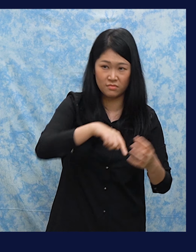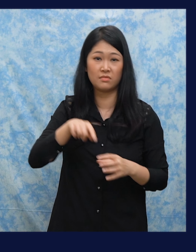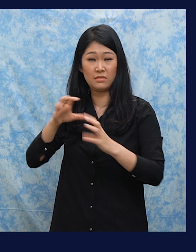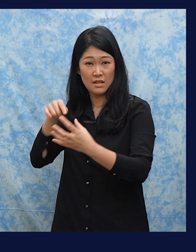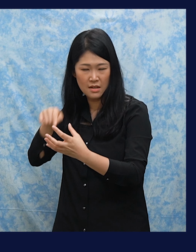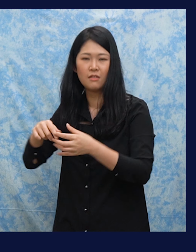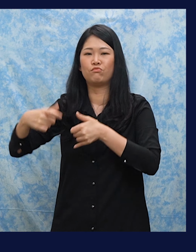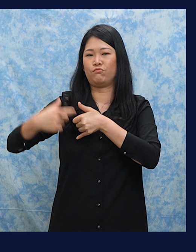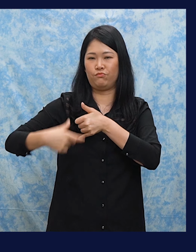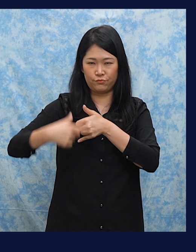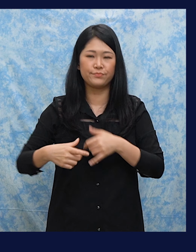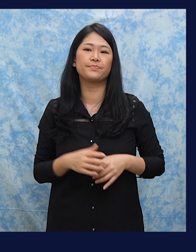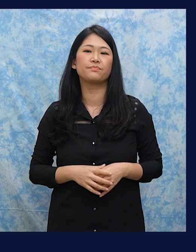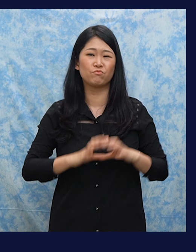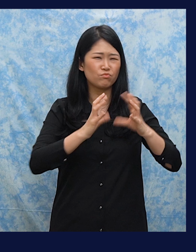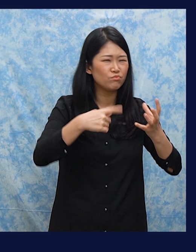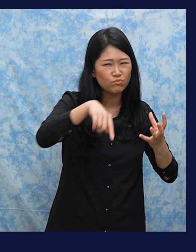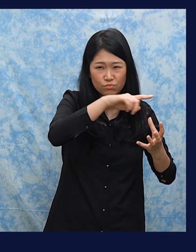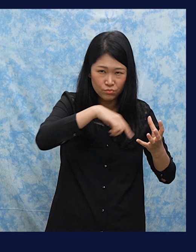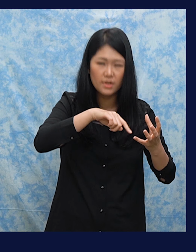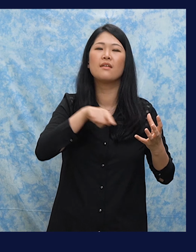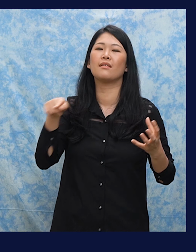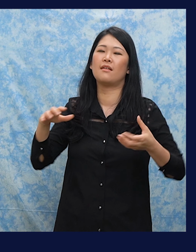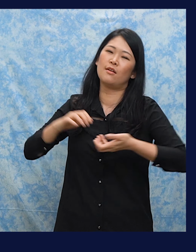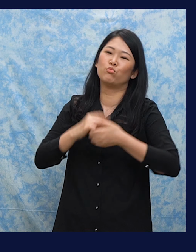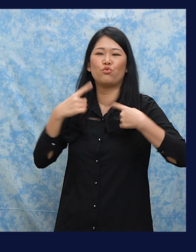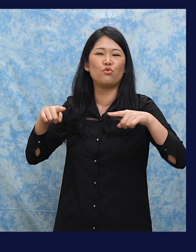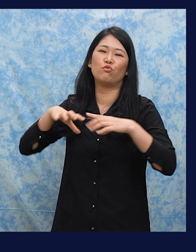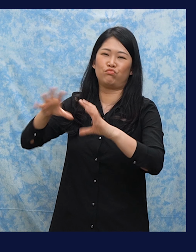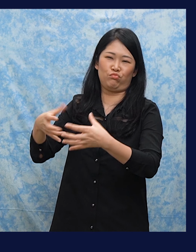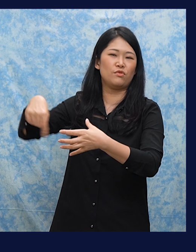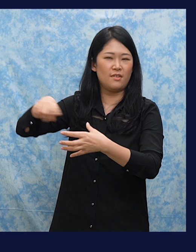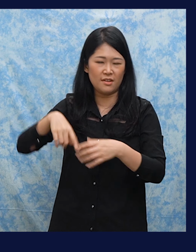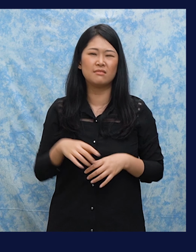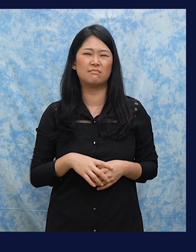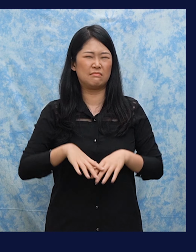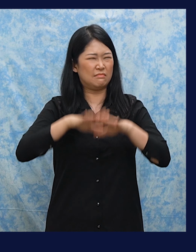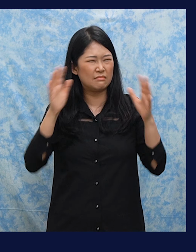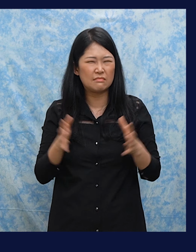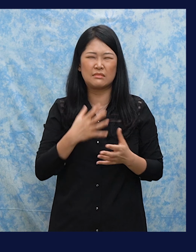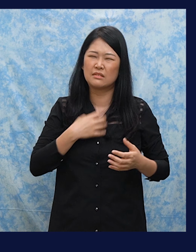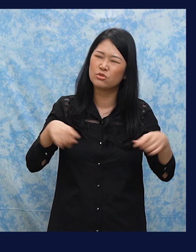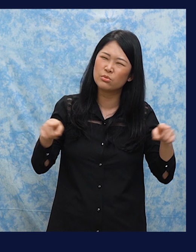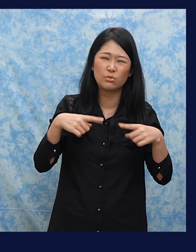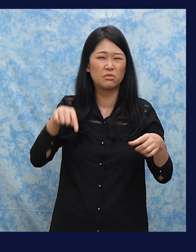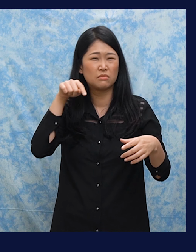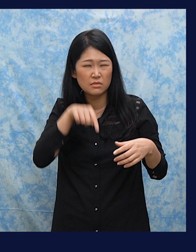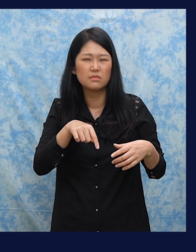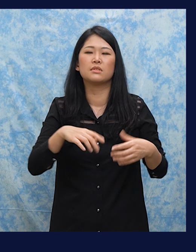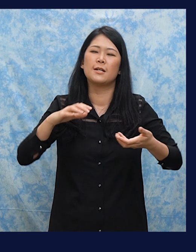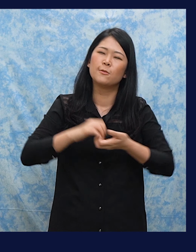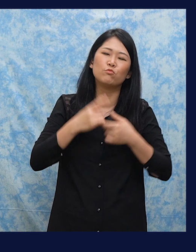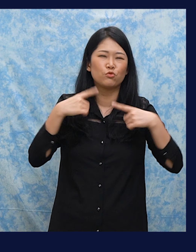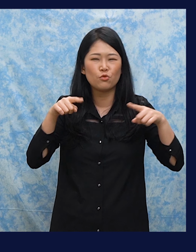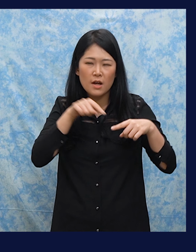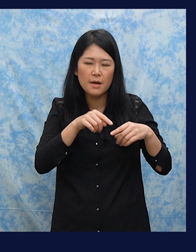体一个角色。先讲群体，就是那个合唱团。其实在全套受难曲里面，他有时